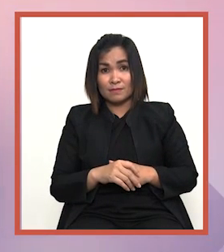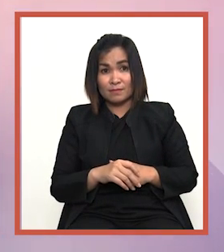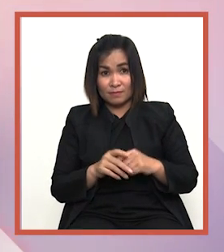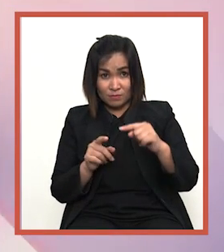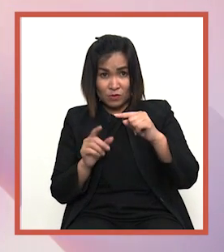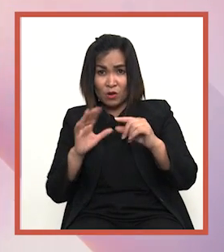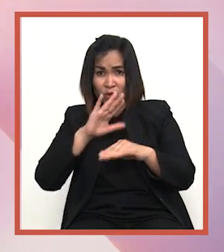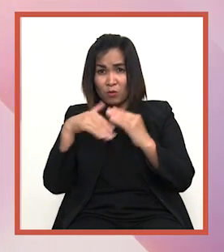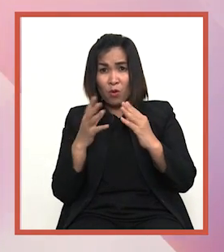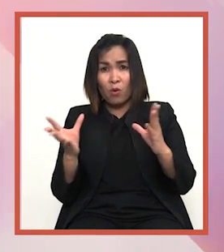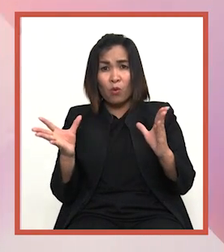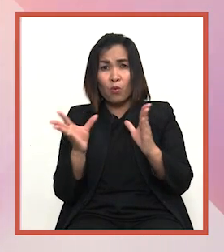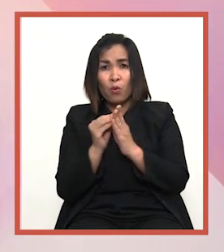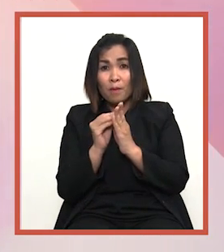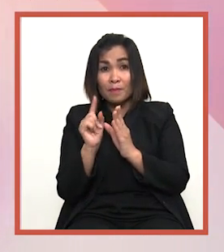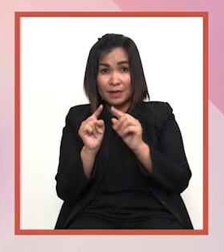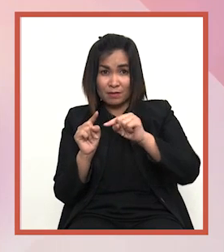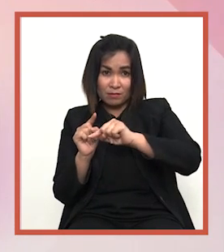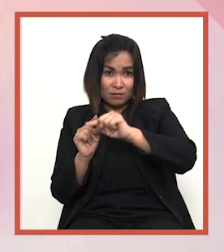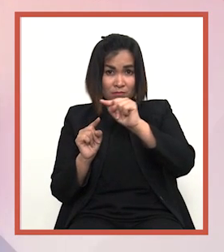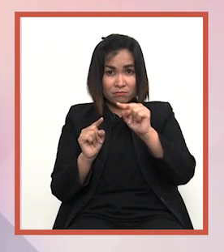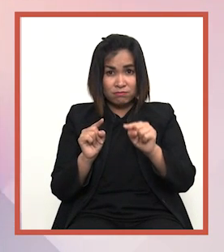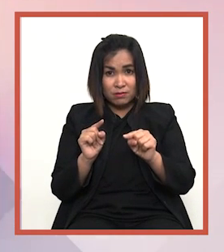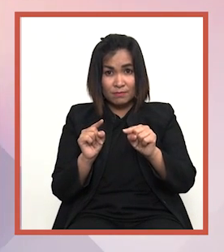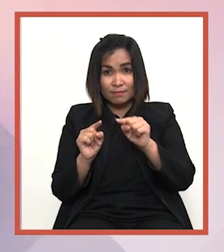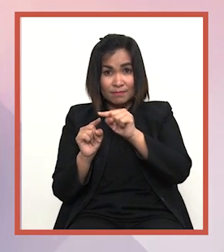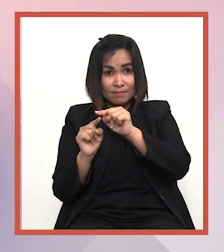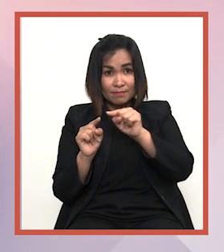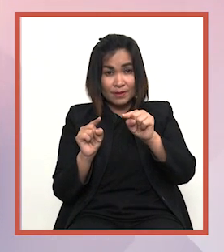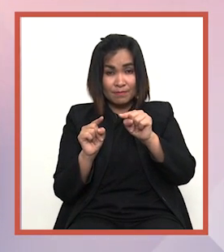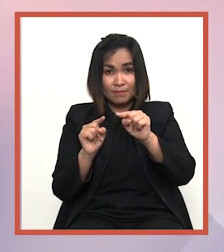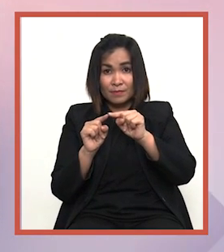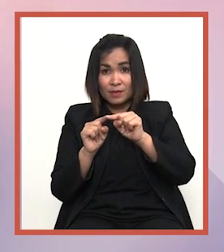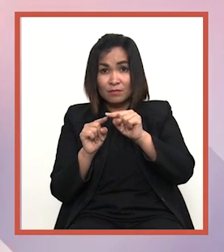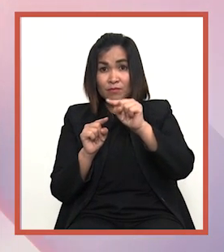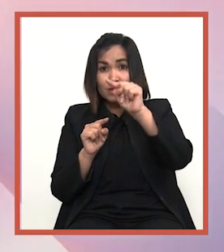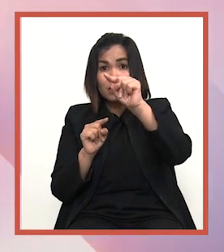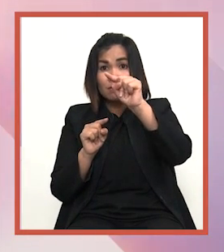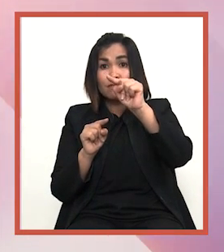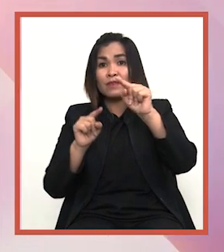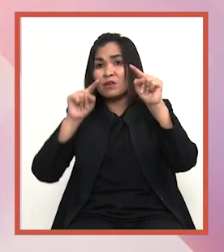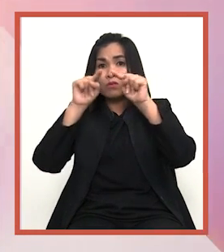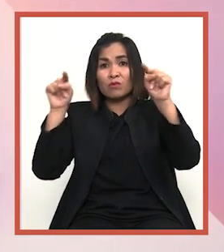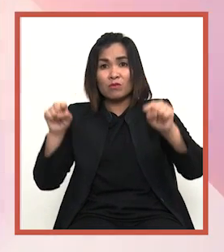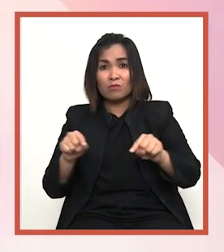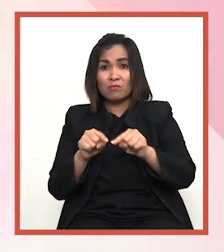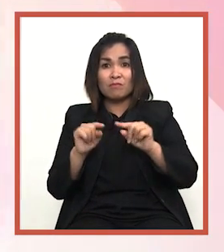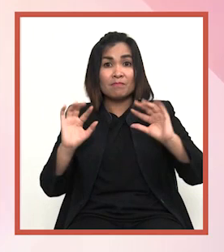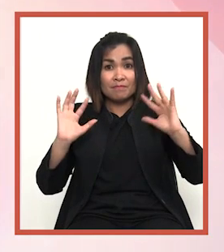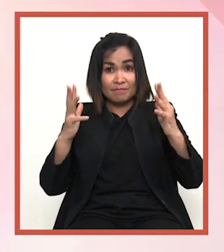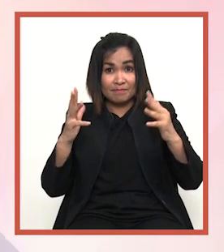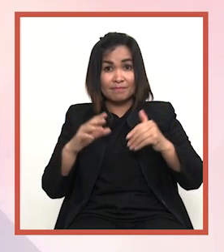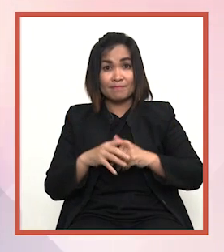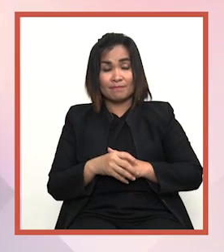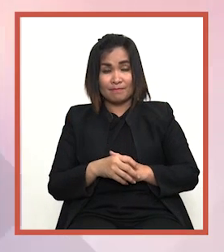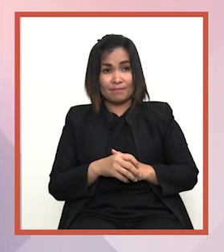จะรวบทั้งหมดนะครับเอาไว้เป็นตัวเดียวก็คือครึ่งวงกลมเดียวนะครับตัดกล่องใส่อุปกรณ์ออกนะครับให้เหลือครึ่งวง